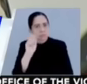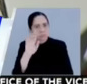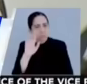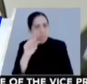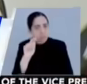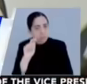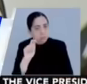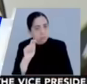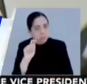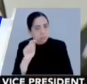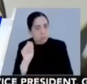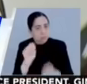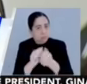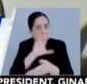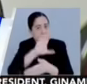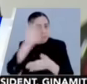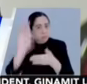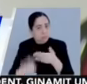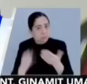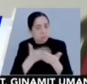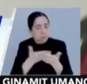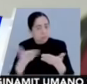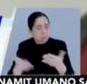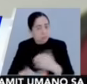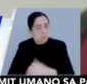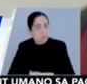with complete amenities.